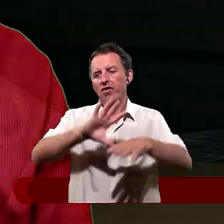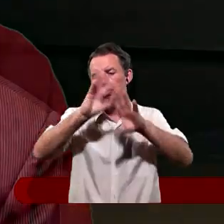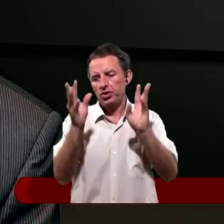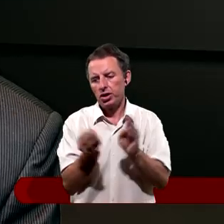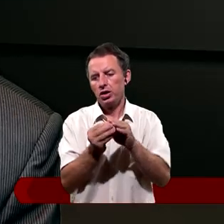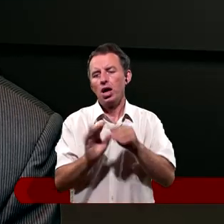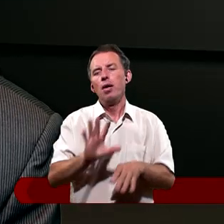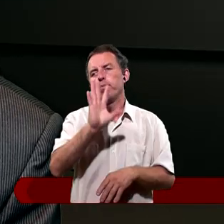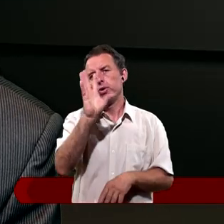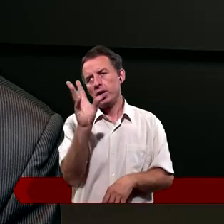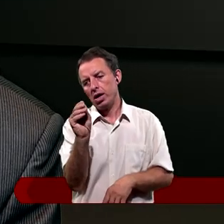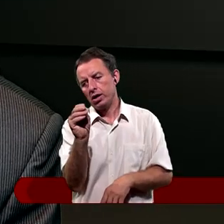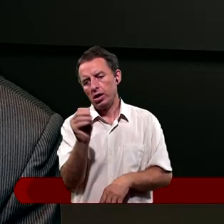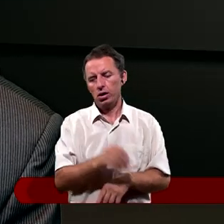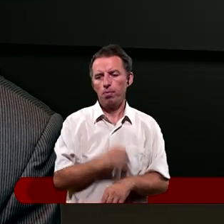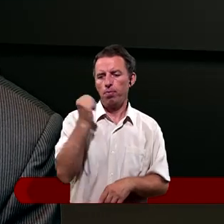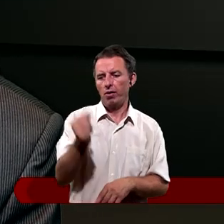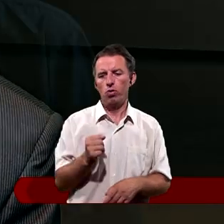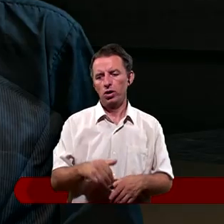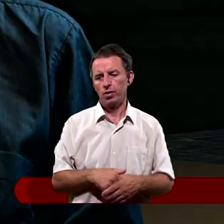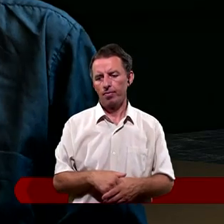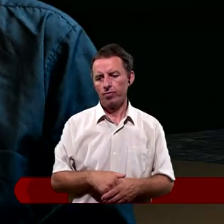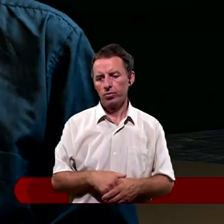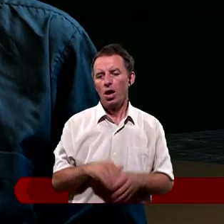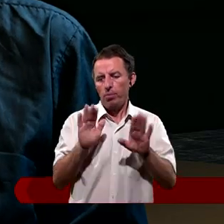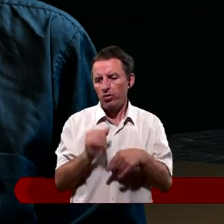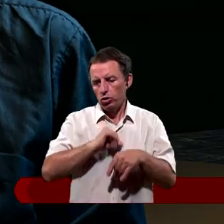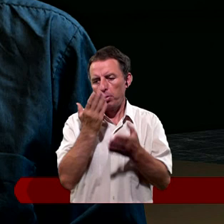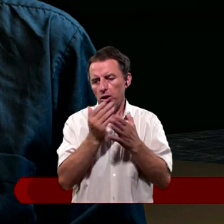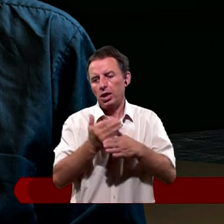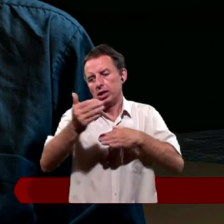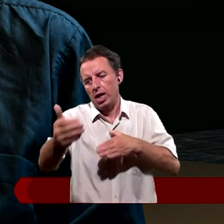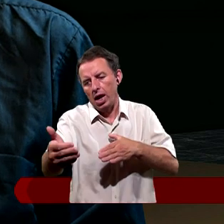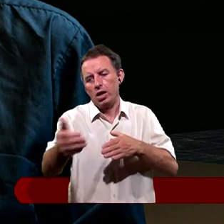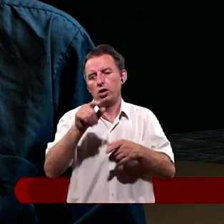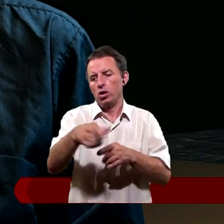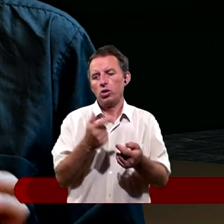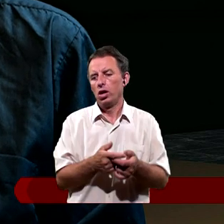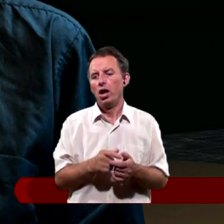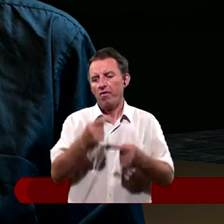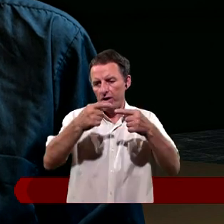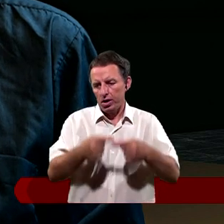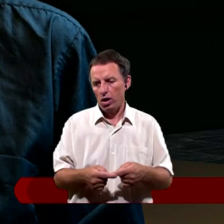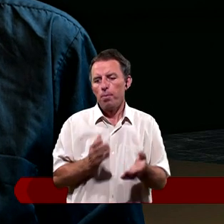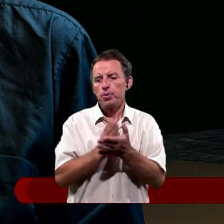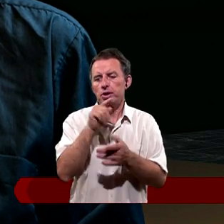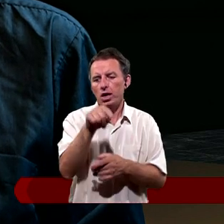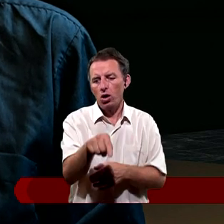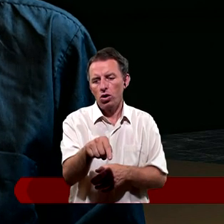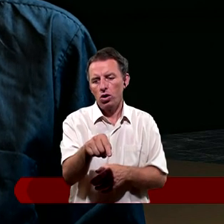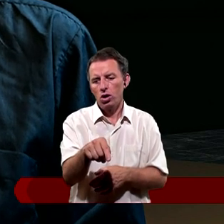wszystkich. Piękny fragment. Pozwolę sobie przeczytać troszeczkę dalej, to jest dosłownie następne wersety. Przeto